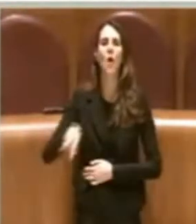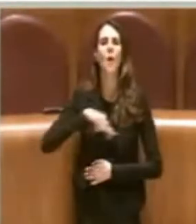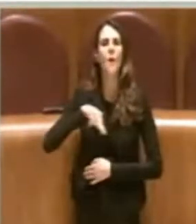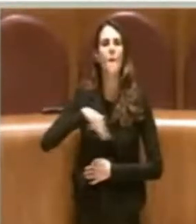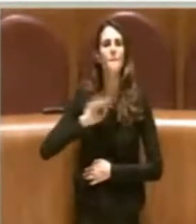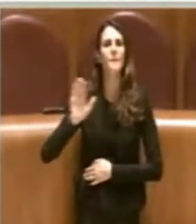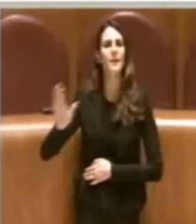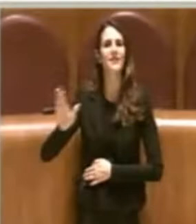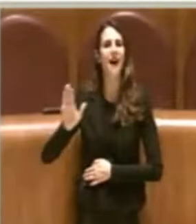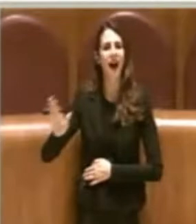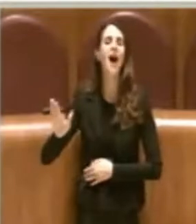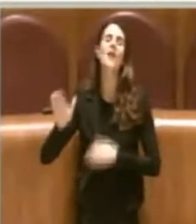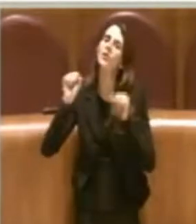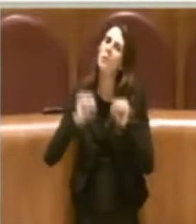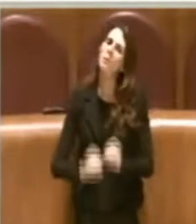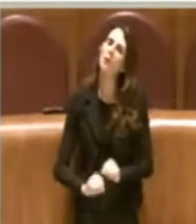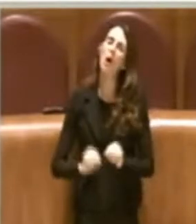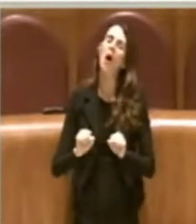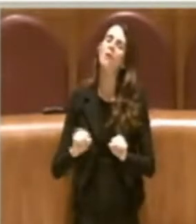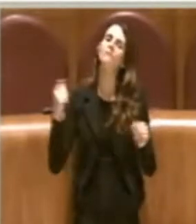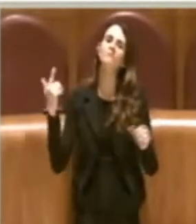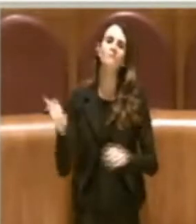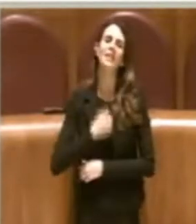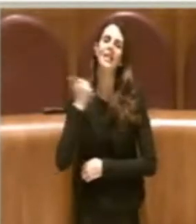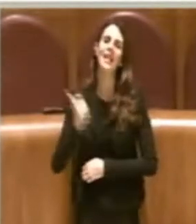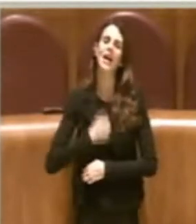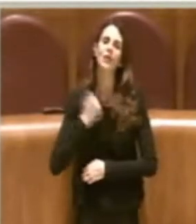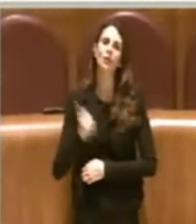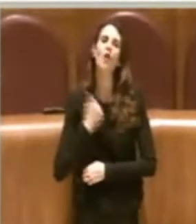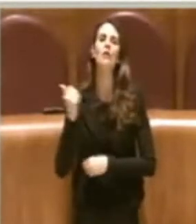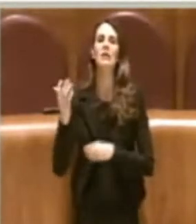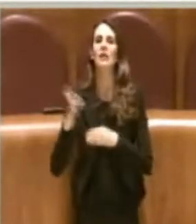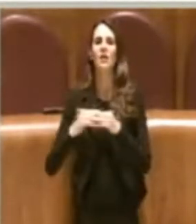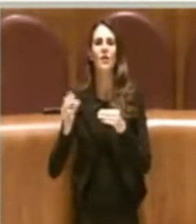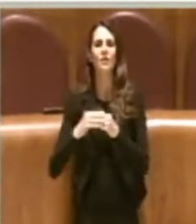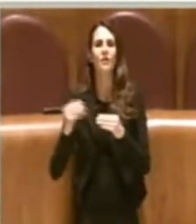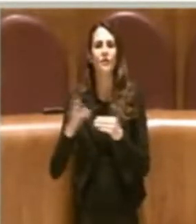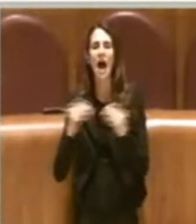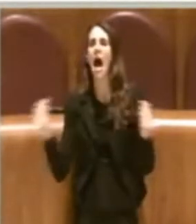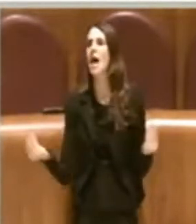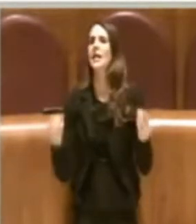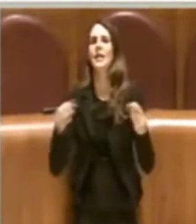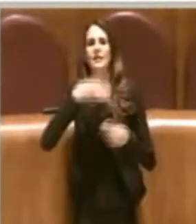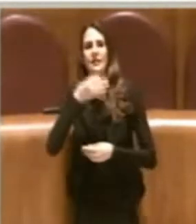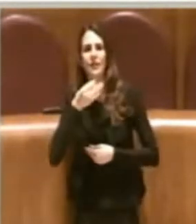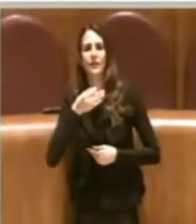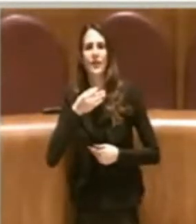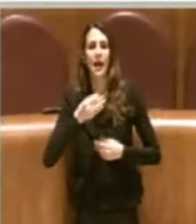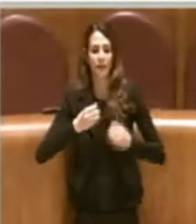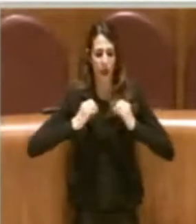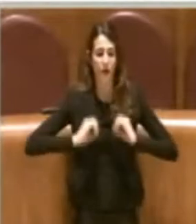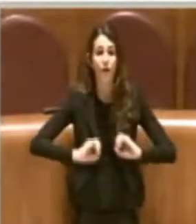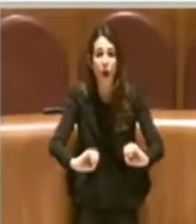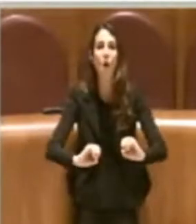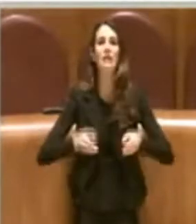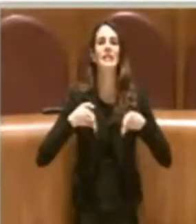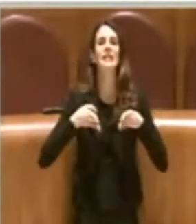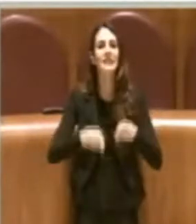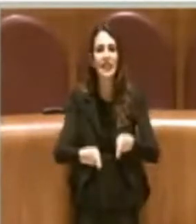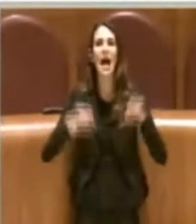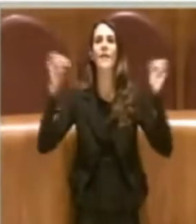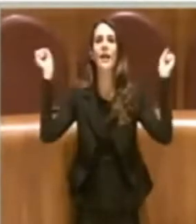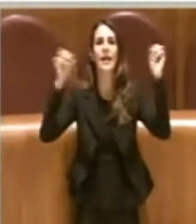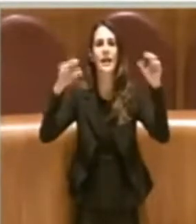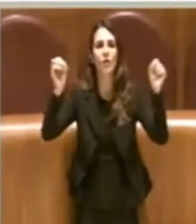stessi queste opere. Quindi parliamo di fogne, strade, marciapiedi, illuminazioni, opere di urbanizzazione primaria,